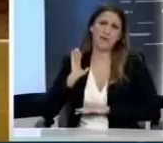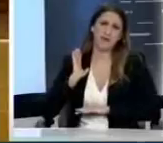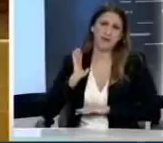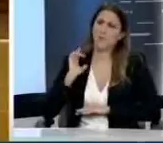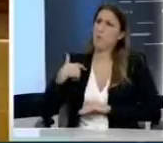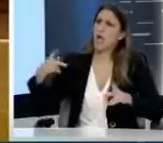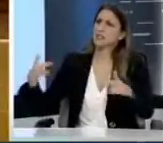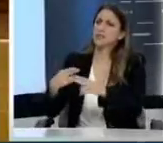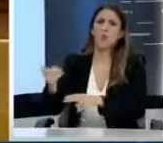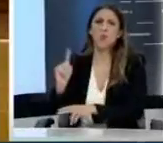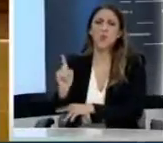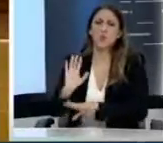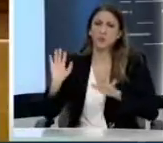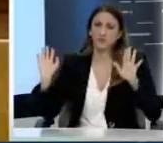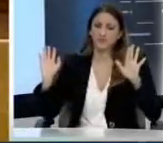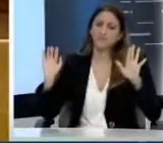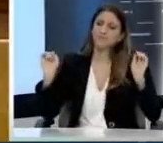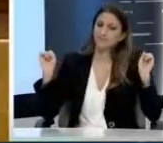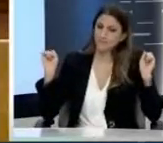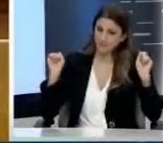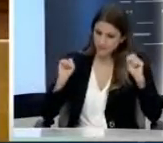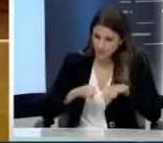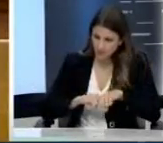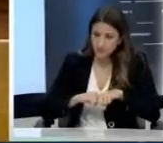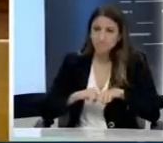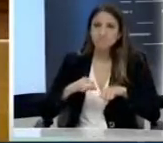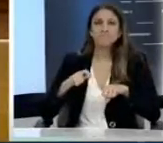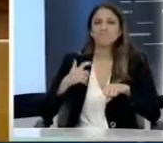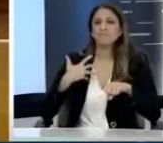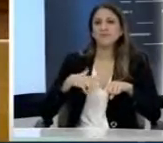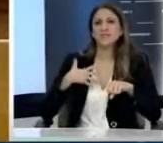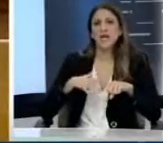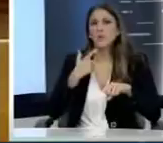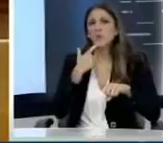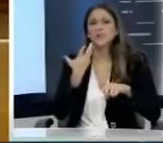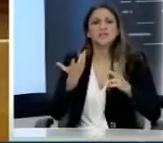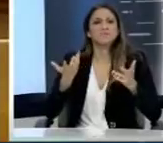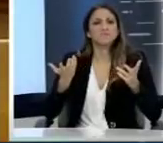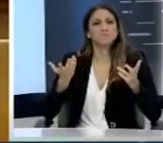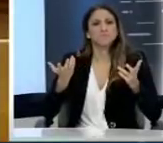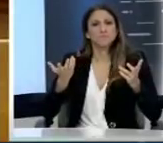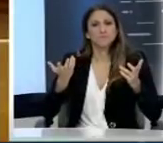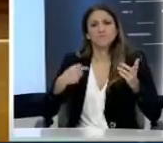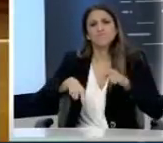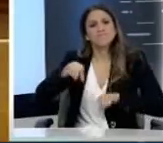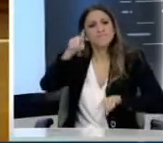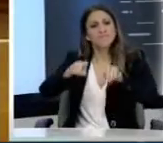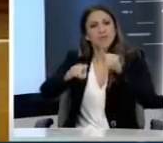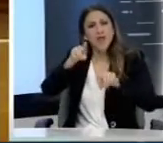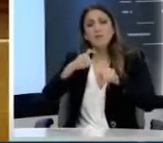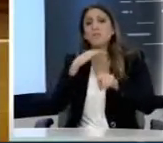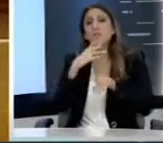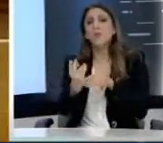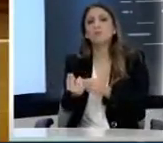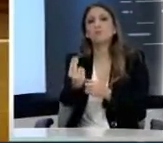άλλους. Παρόλο που δεν θα ήθελα να το αφήσουμε σε φιλελεύθερους που δεν μπορούν να